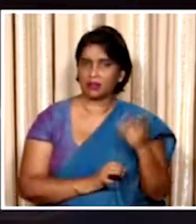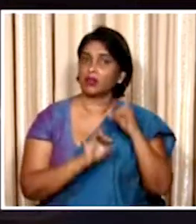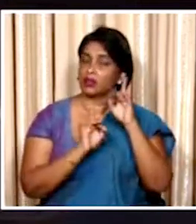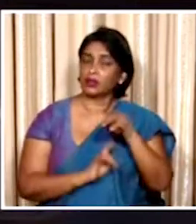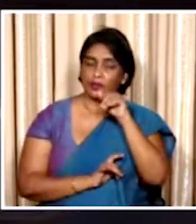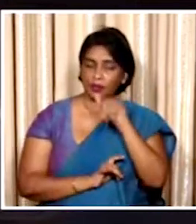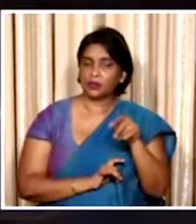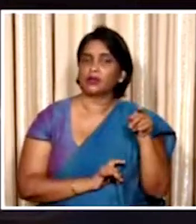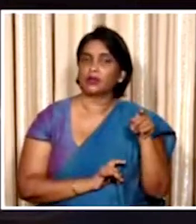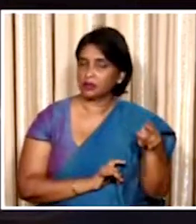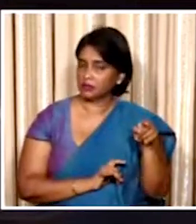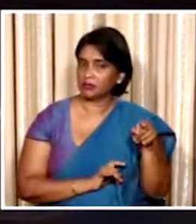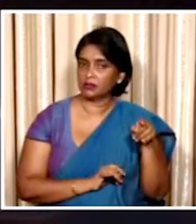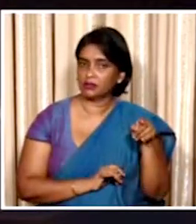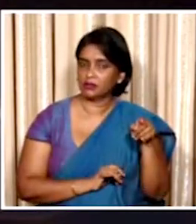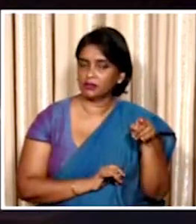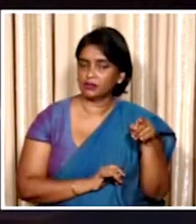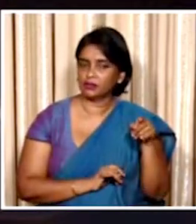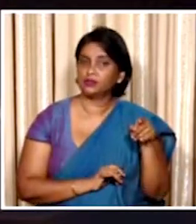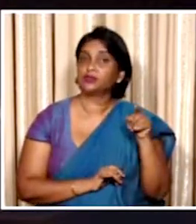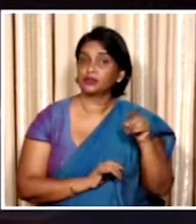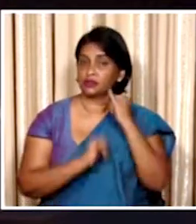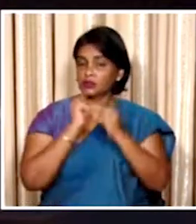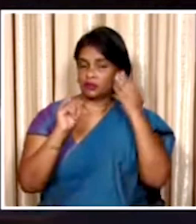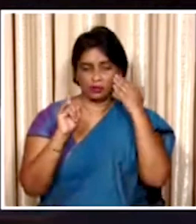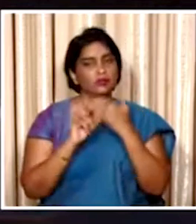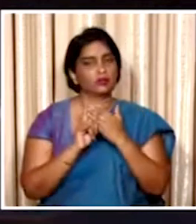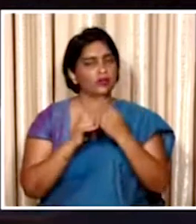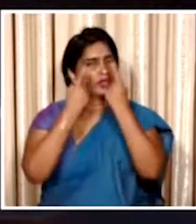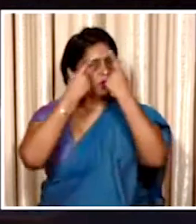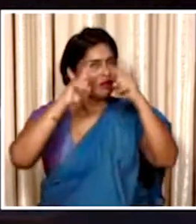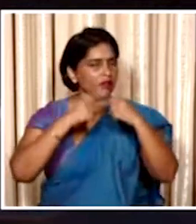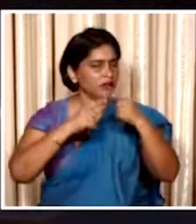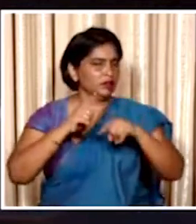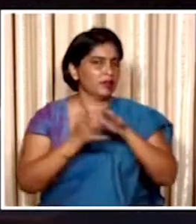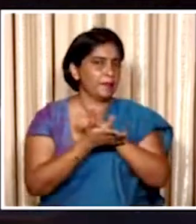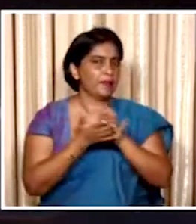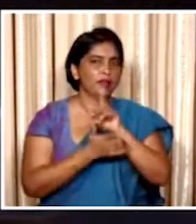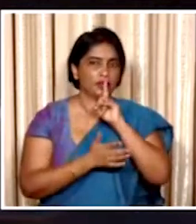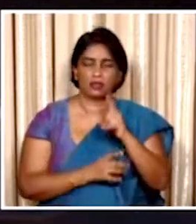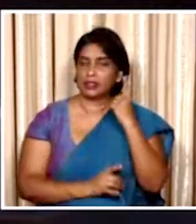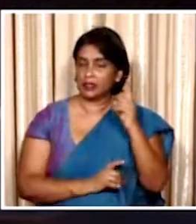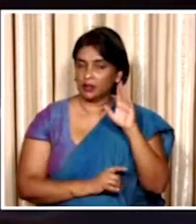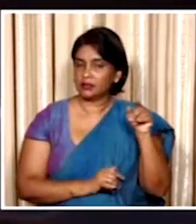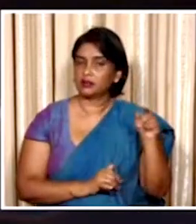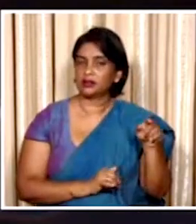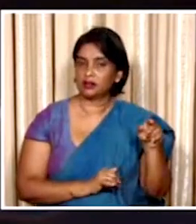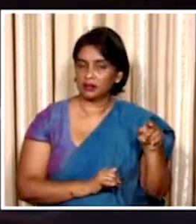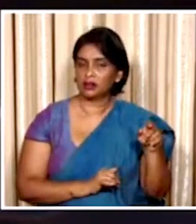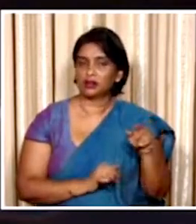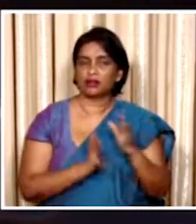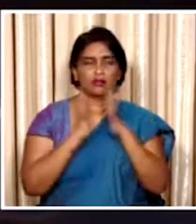ඇත්තම ගත්තොත් මෙතන මේ චෝදනා පිළිබඳව එකින් එක පැහැදිලි කරලා තියෙනවා. එතකොට එකක් තමයි